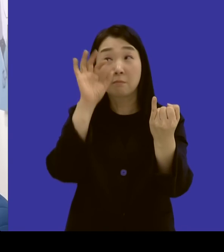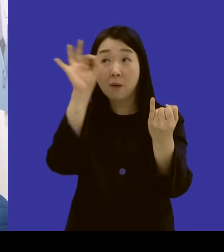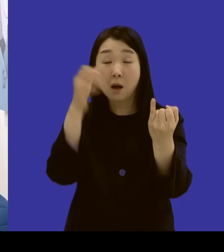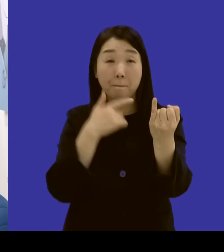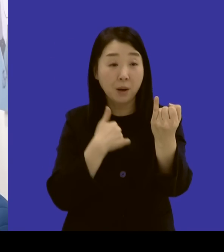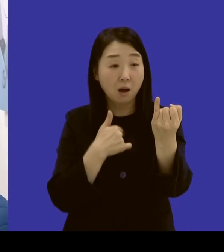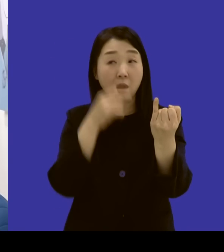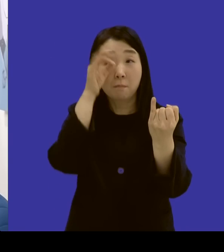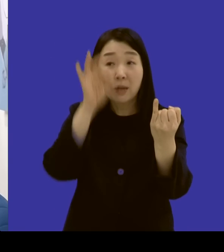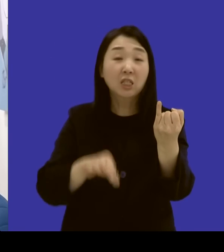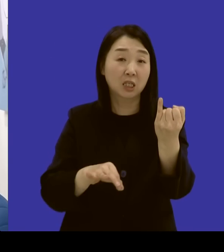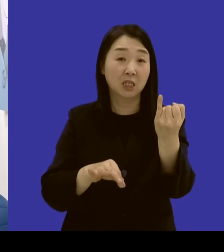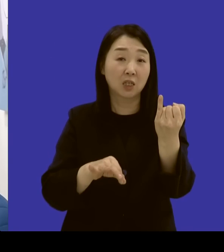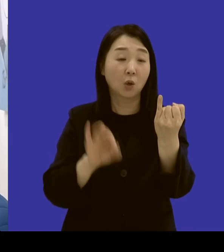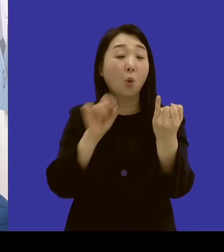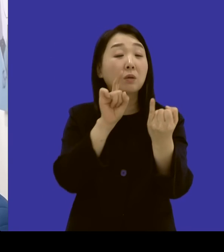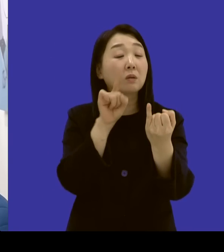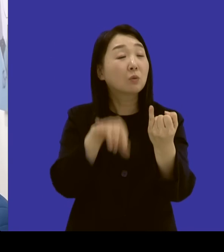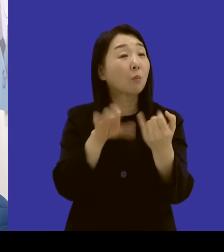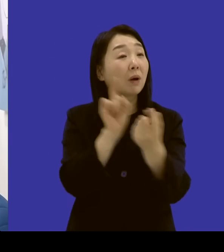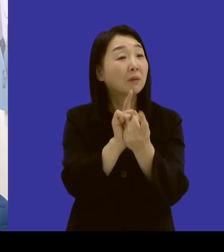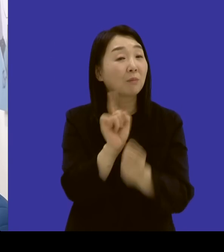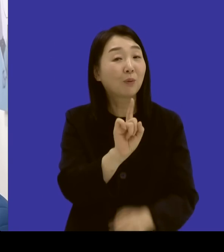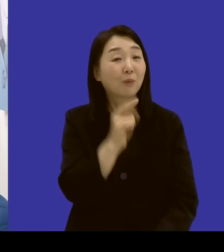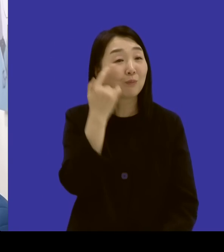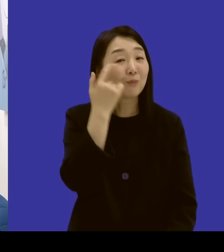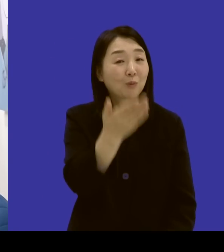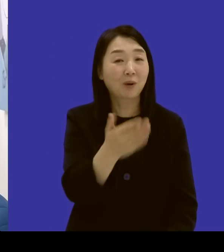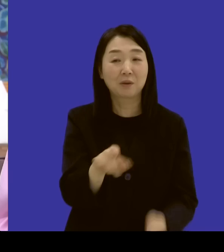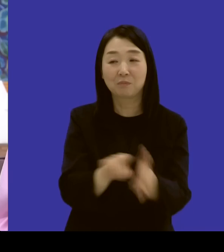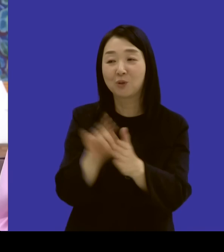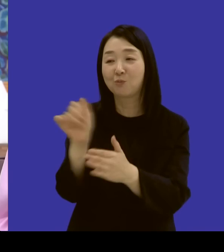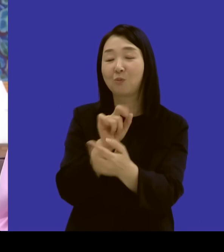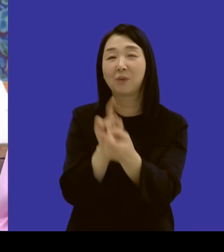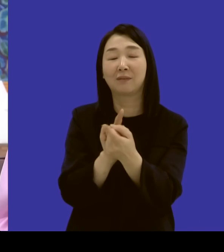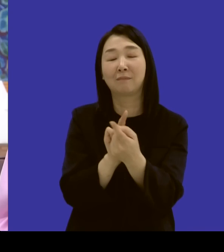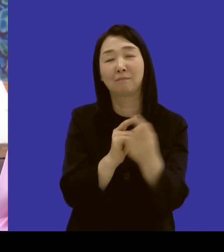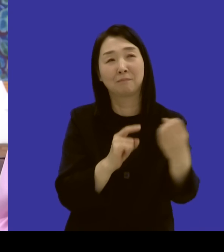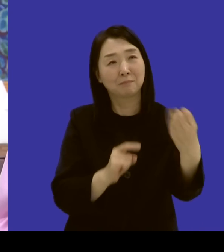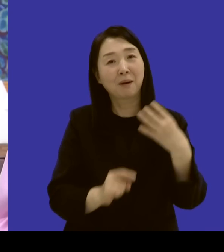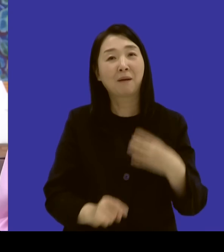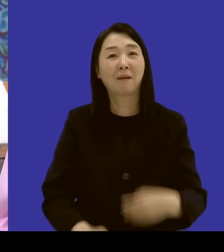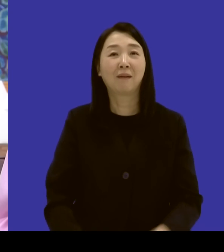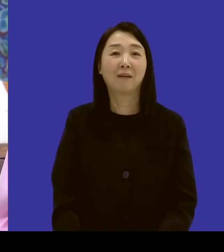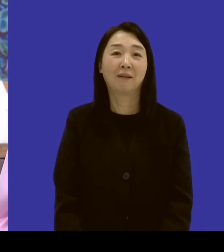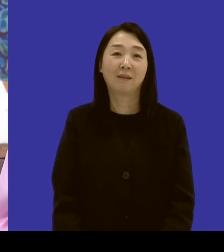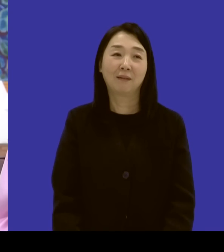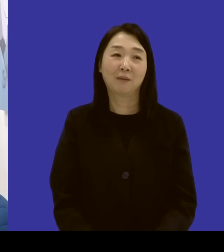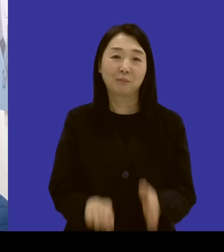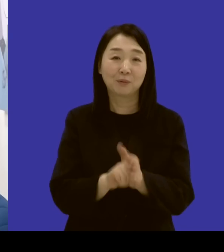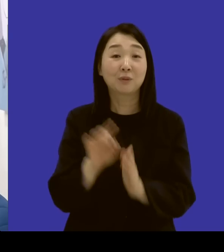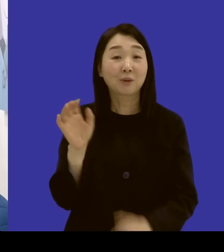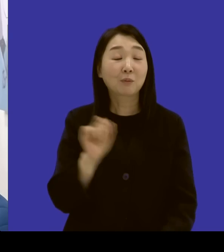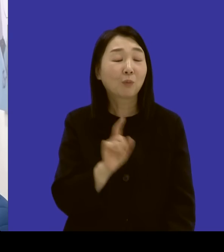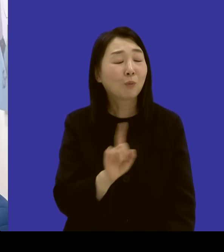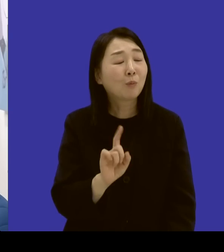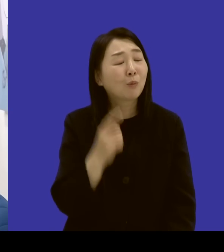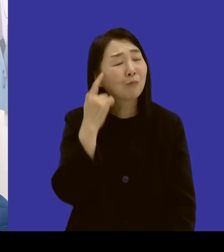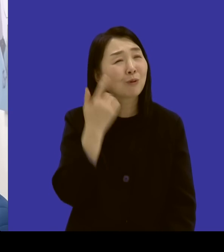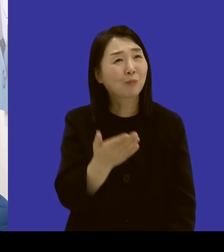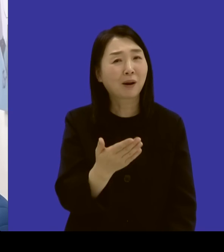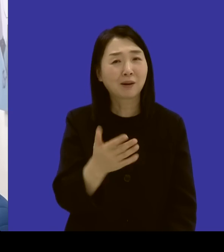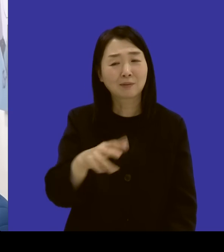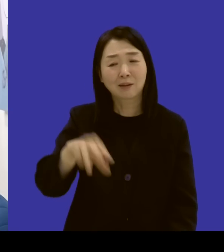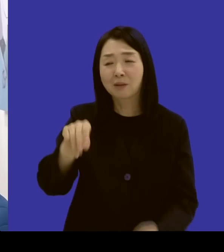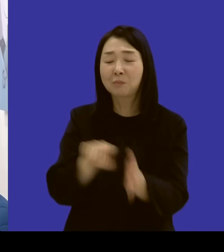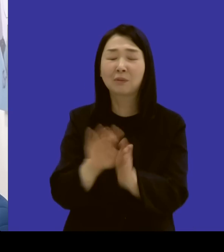그랬더니 봤지. 어디서 만났어요? 그랬더니 믿음으로 만나지. 그렇게 얘기를 하죠. 네. 믿음으로? 그게 뭔데요? 나 창세기